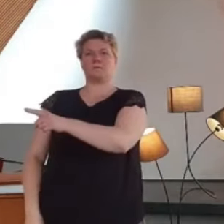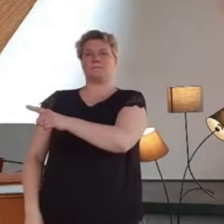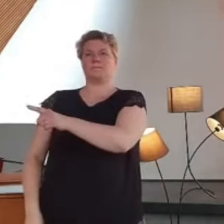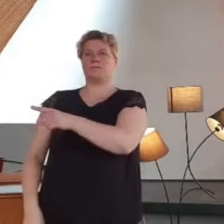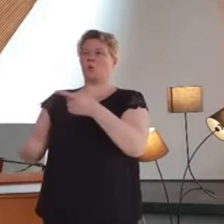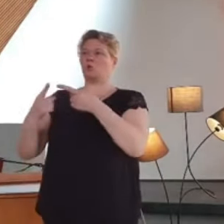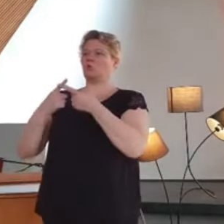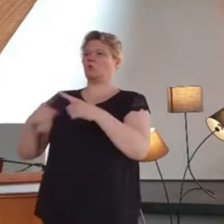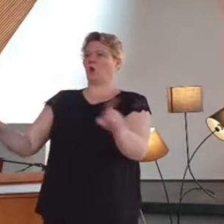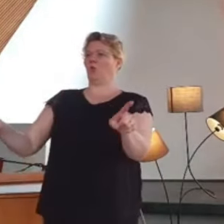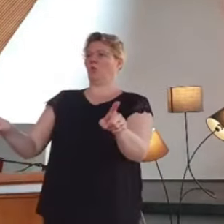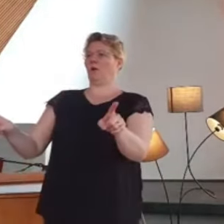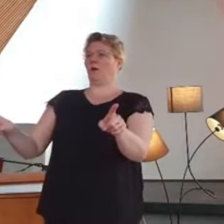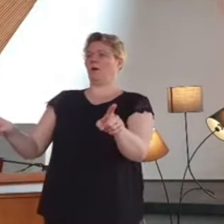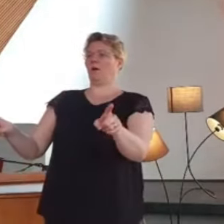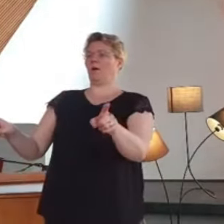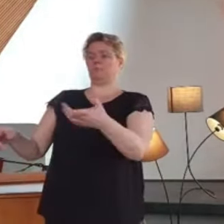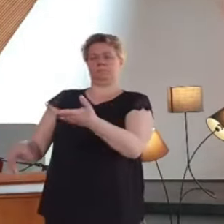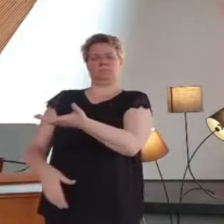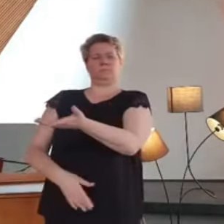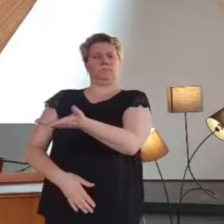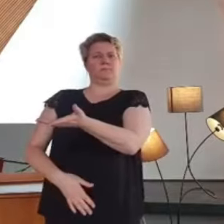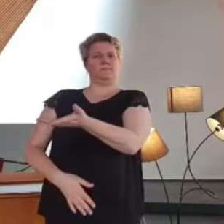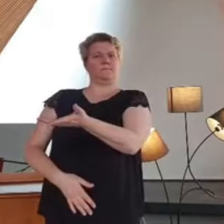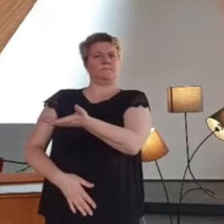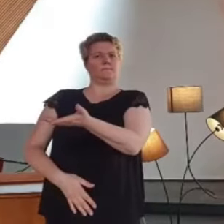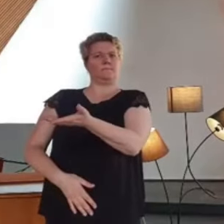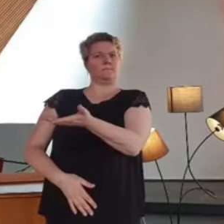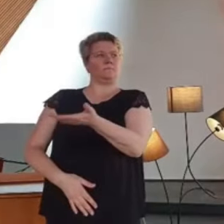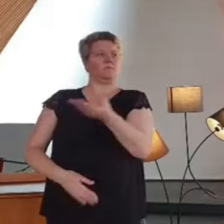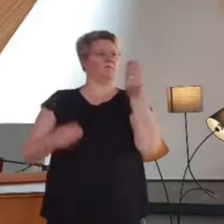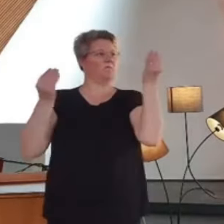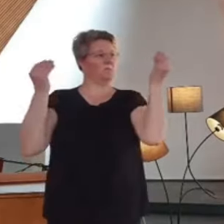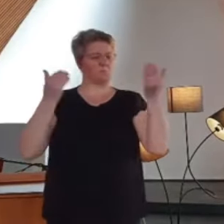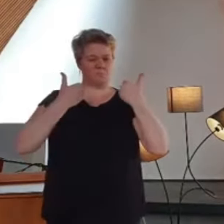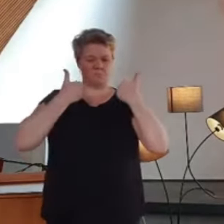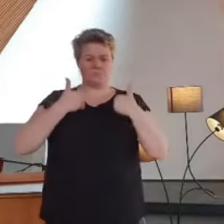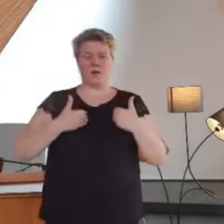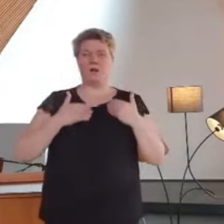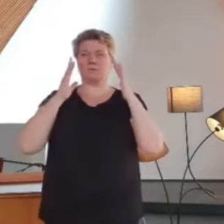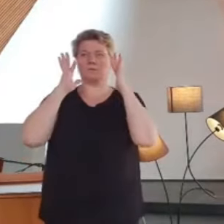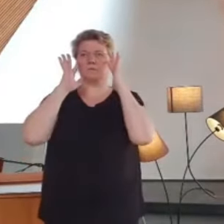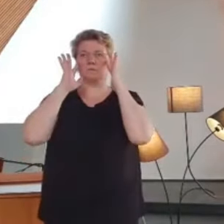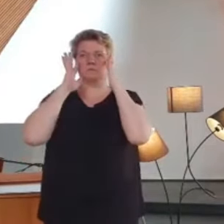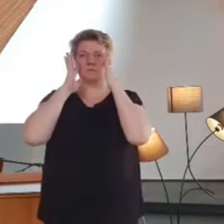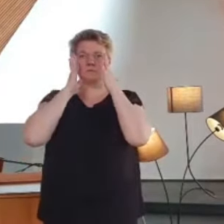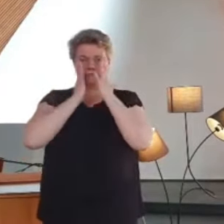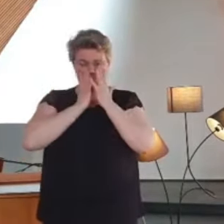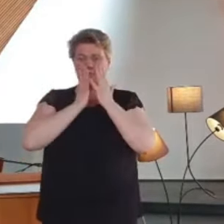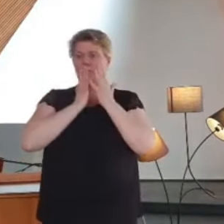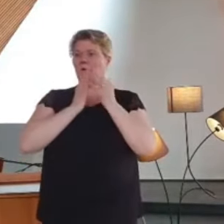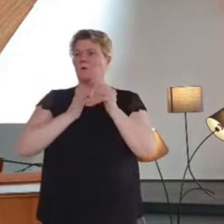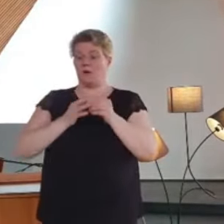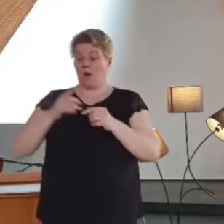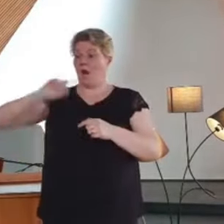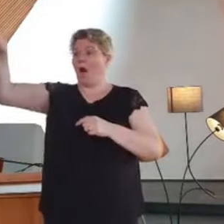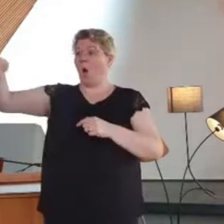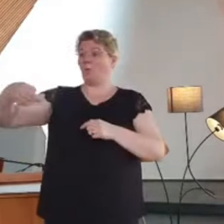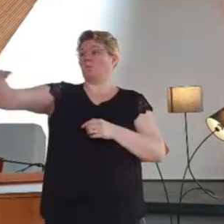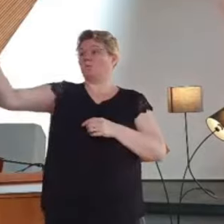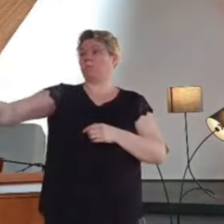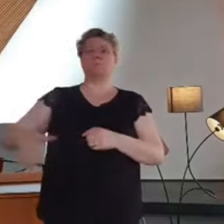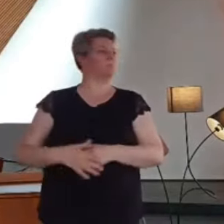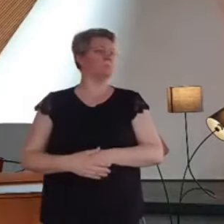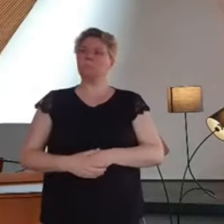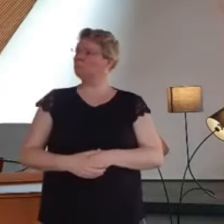Art Sonderrolle hatten. Anscheinend war es oft so, dass erblindete Menschen nicht vor das Dorf geschickt wurden, sondern ganz